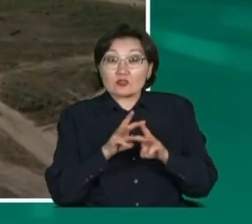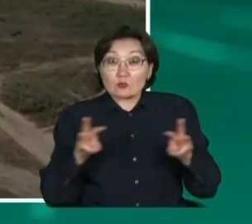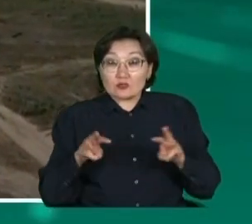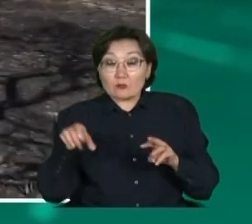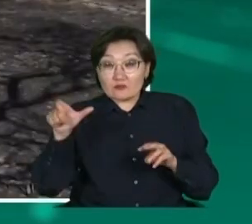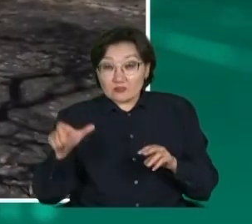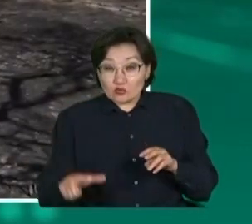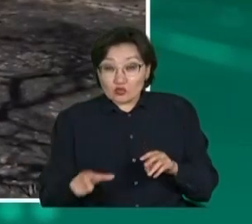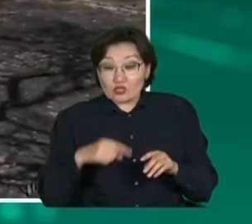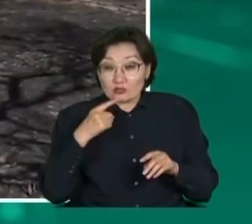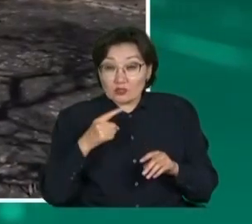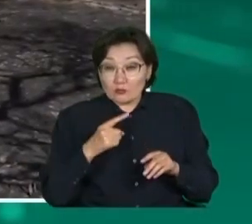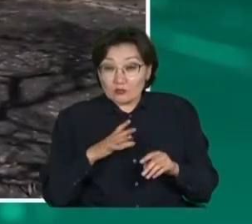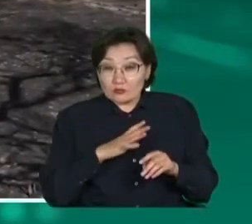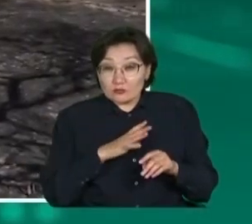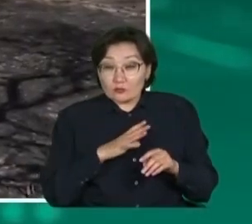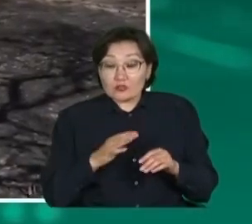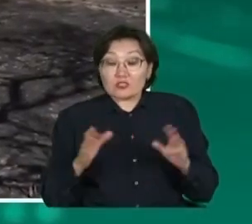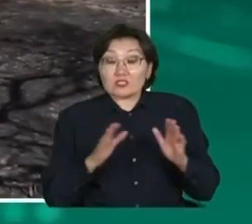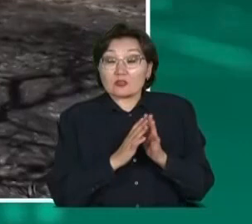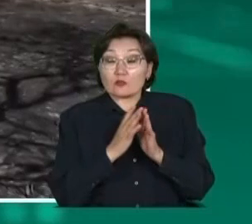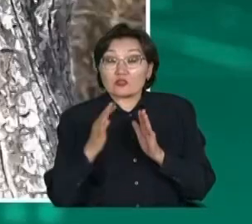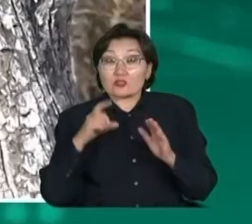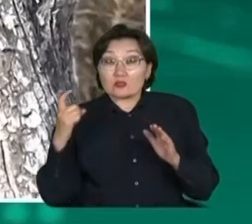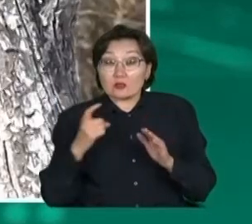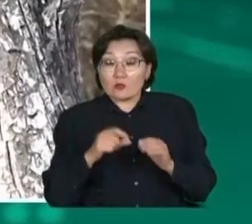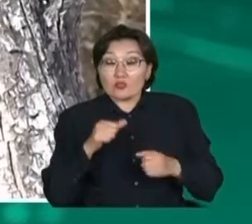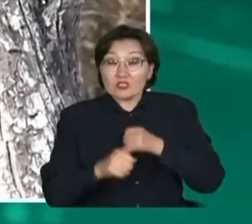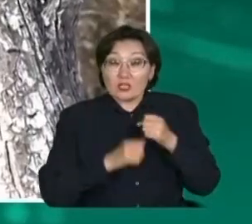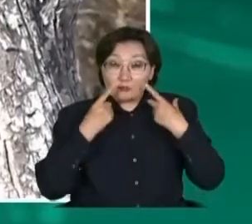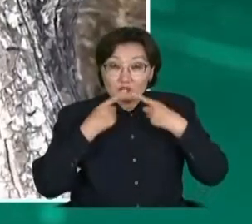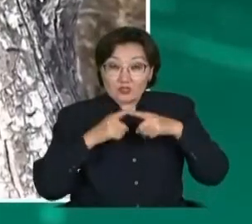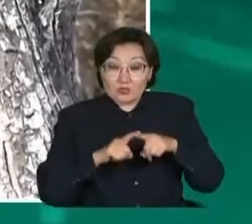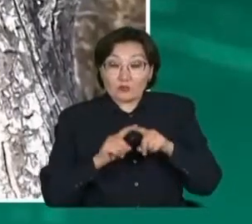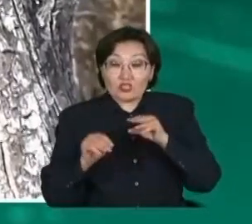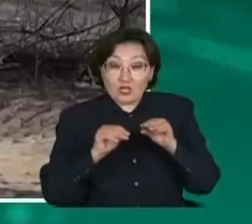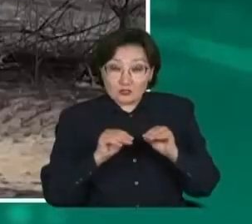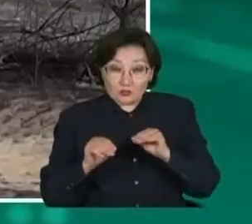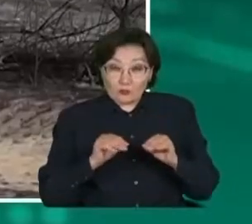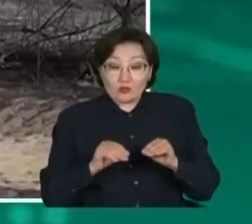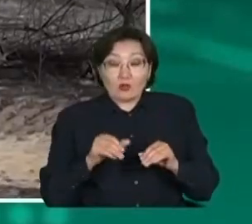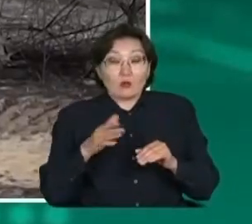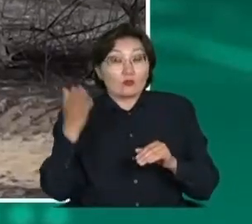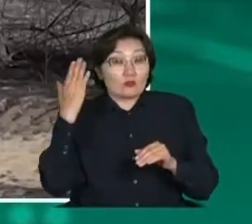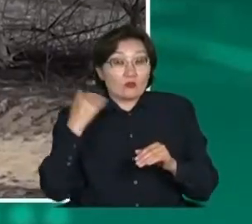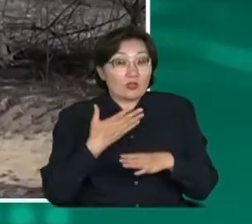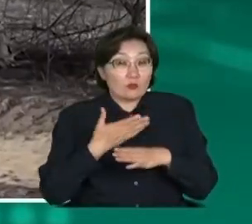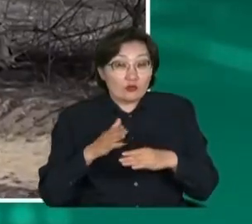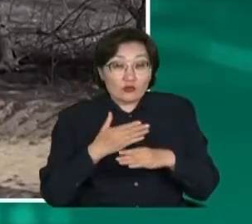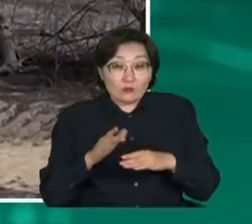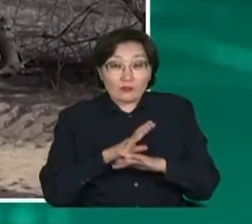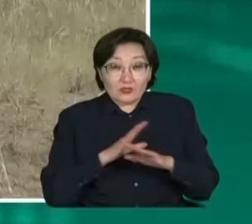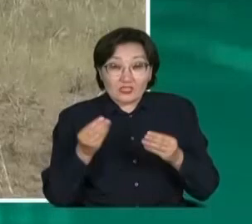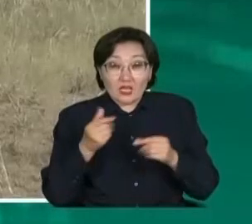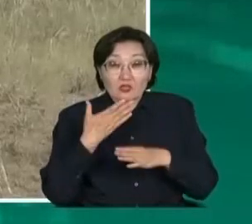Ерлан Нысанбаевтың сөзіне сенсек, орман шаруашылығын материалдық-техникалық жарақтандыруға бұрын соңды бөлінбеген